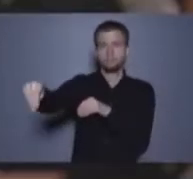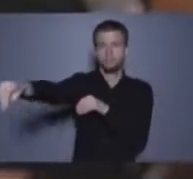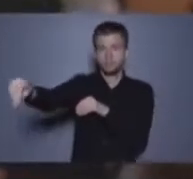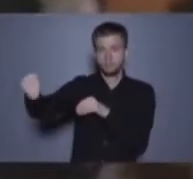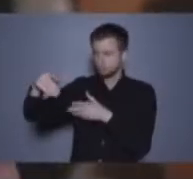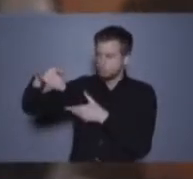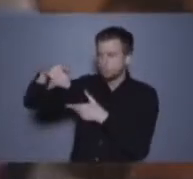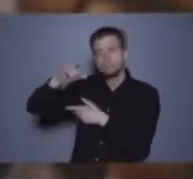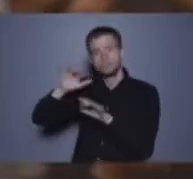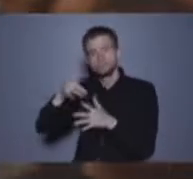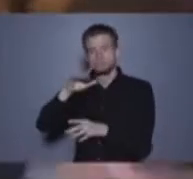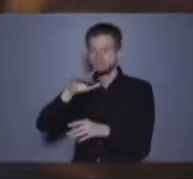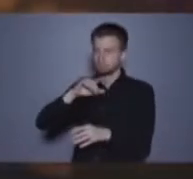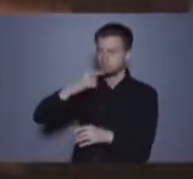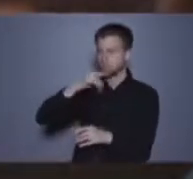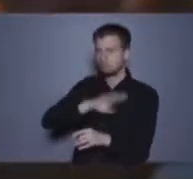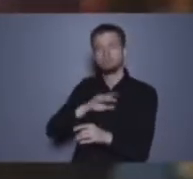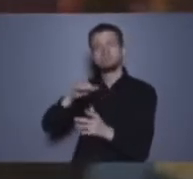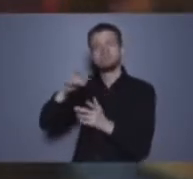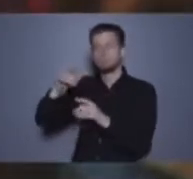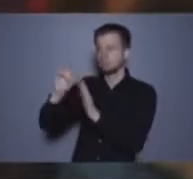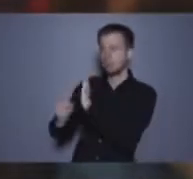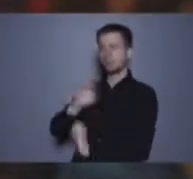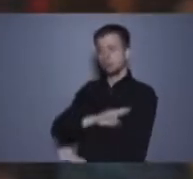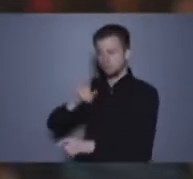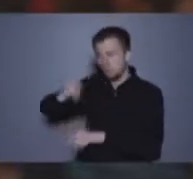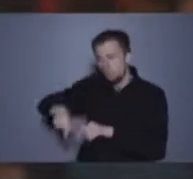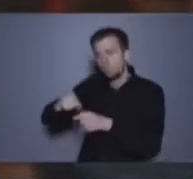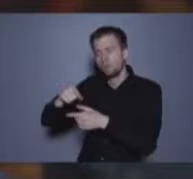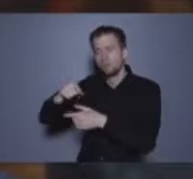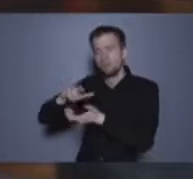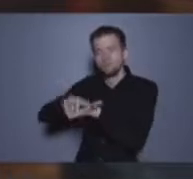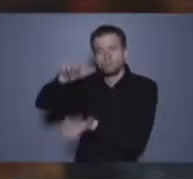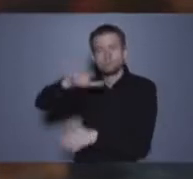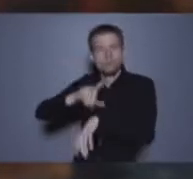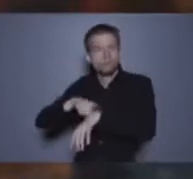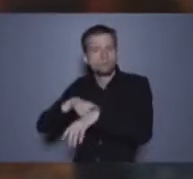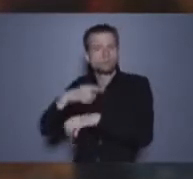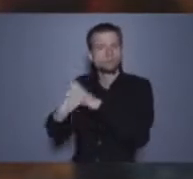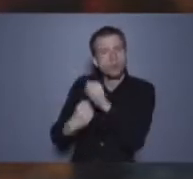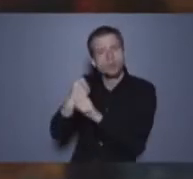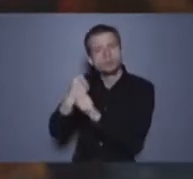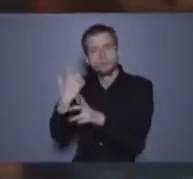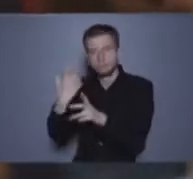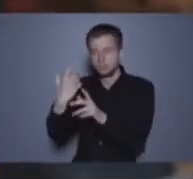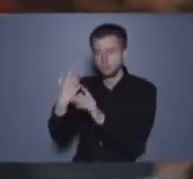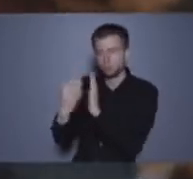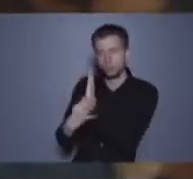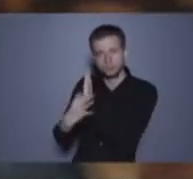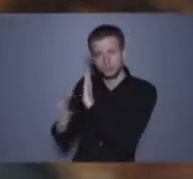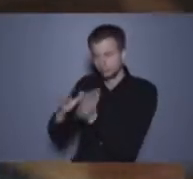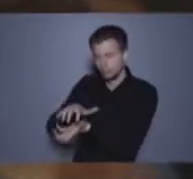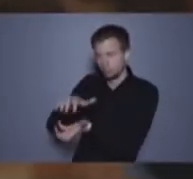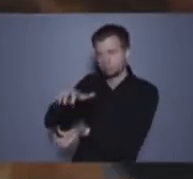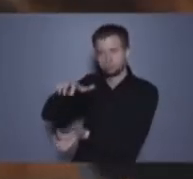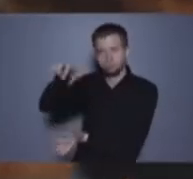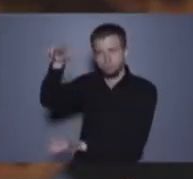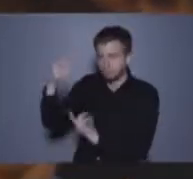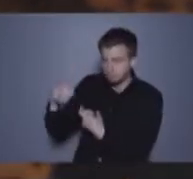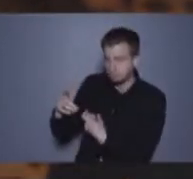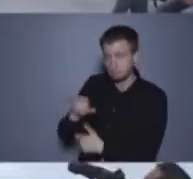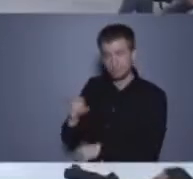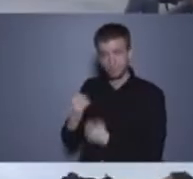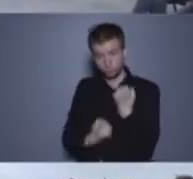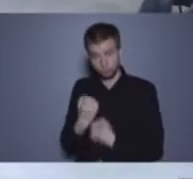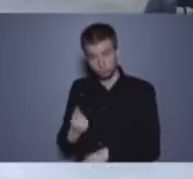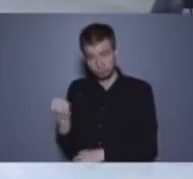de cotisation nécessaires pour pouvoir partir à la retraite, eh bien, évidemment, les premières qui avaient à en souffrir et qui